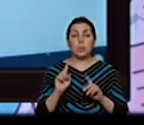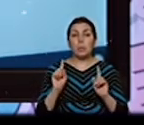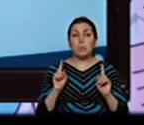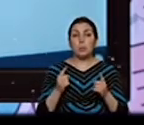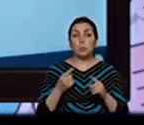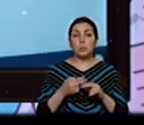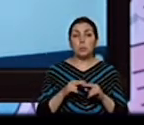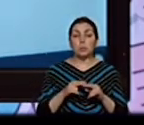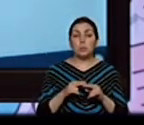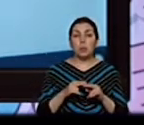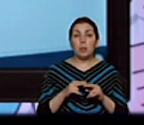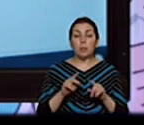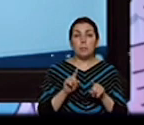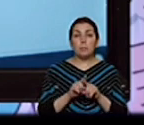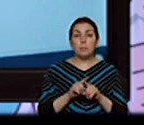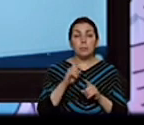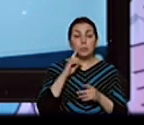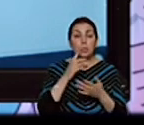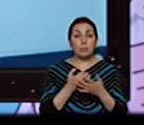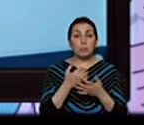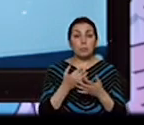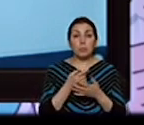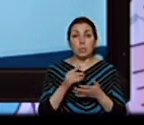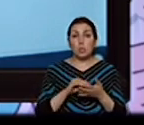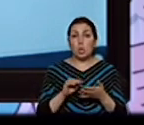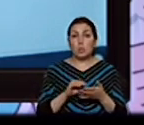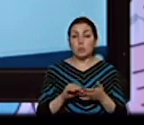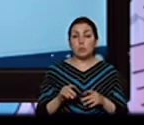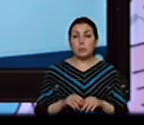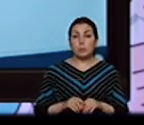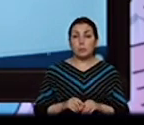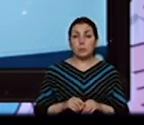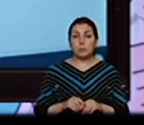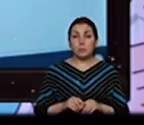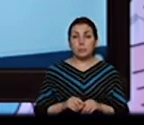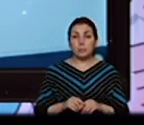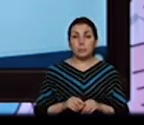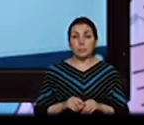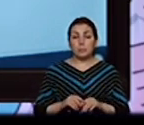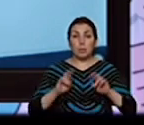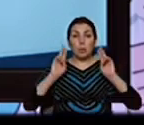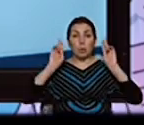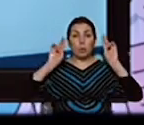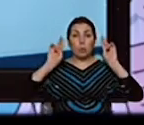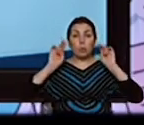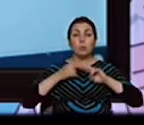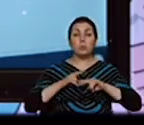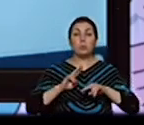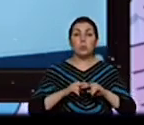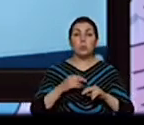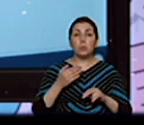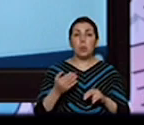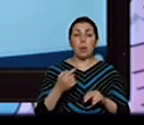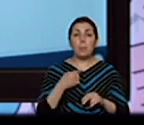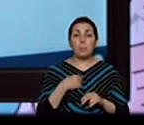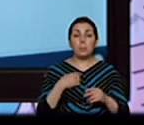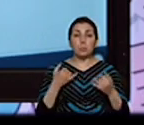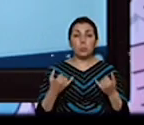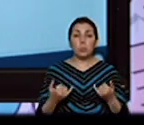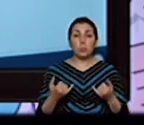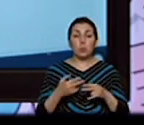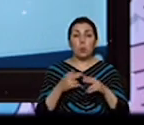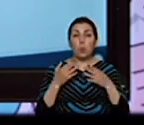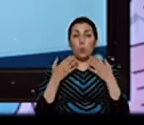Nima uchun aynan mana shu topishmoqni yozdi deb o'ylaysiz? Quyon voy, chunki biz